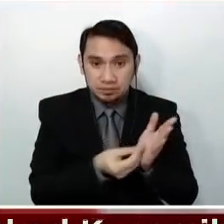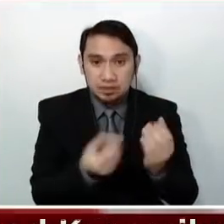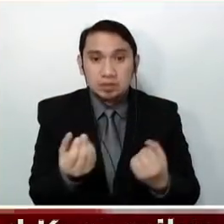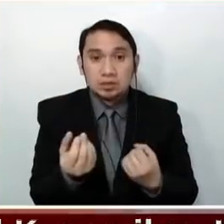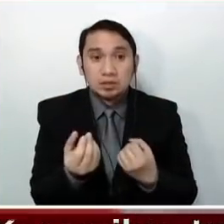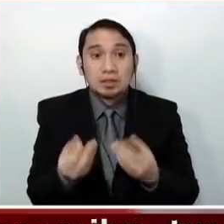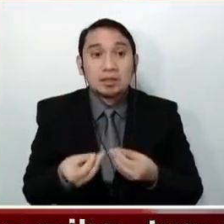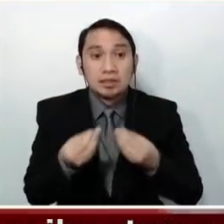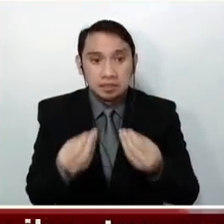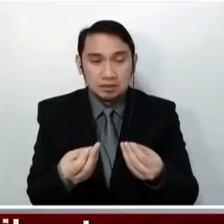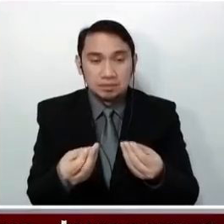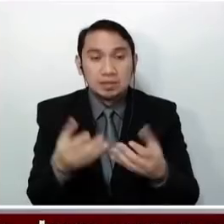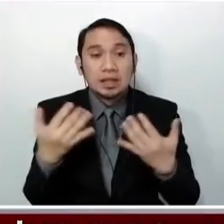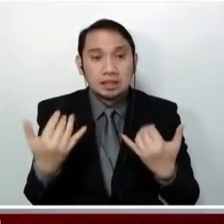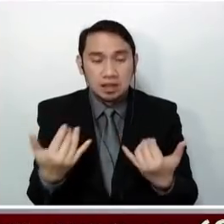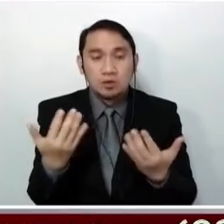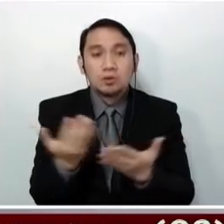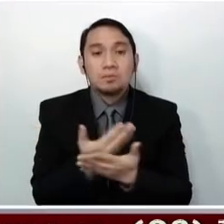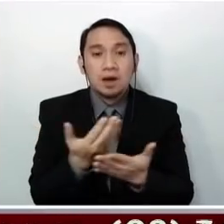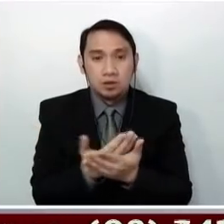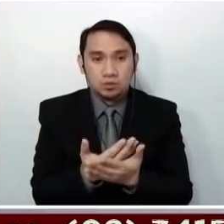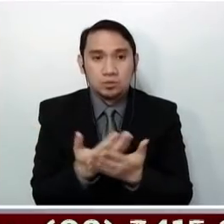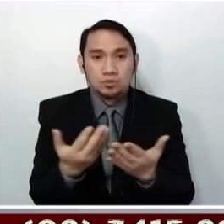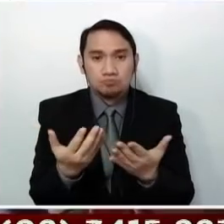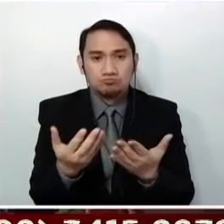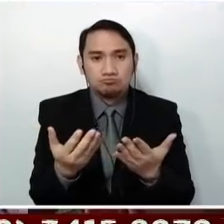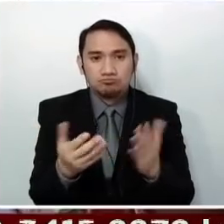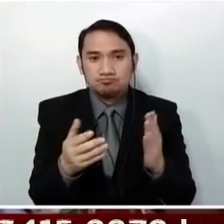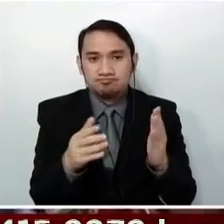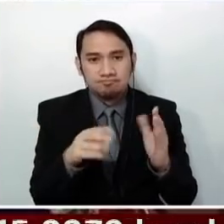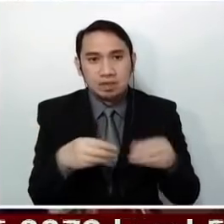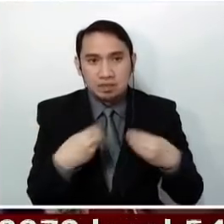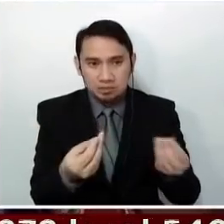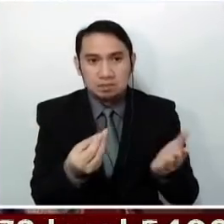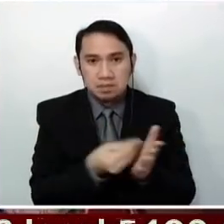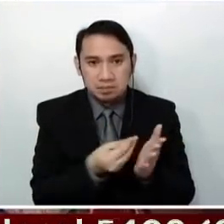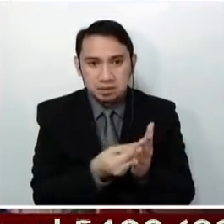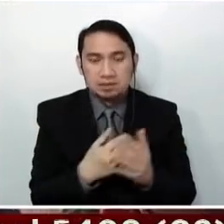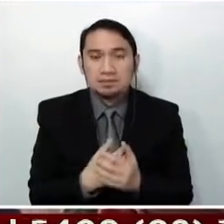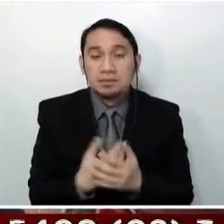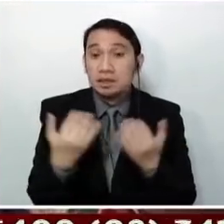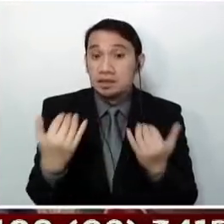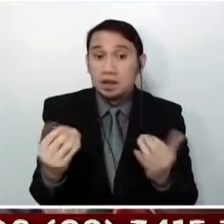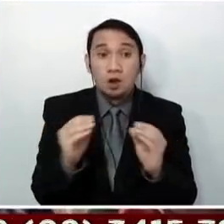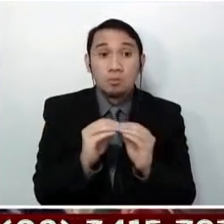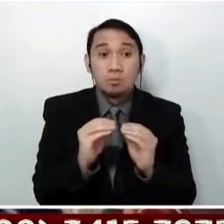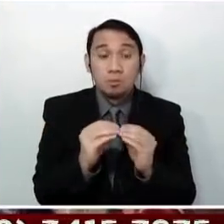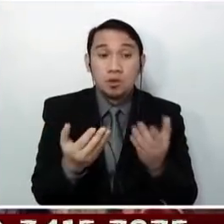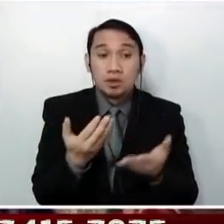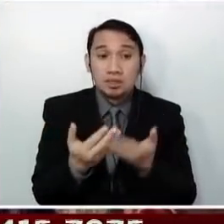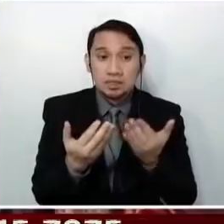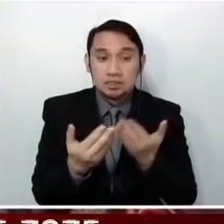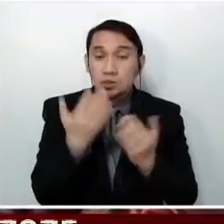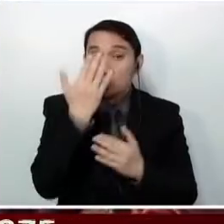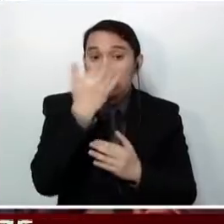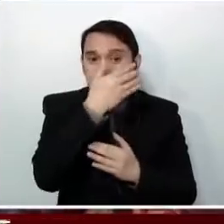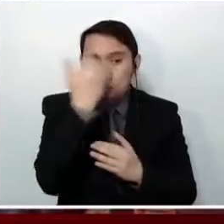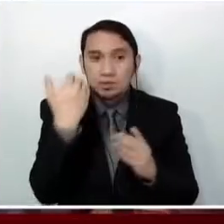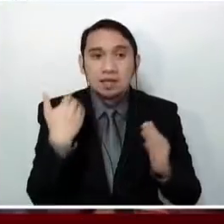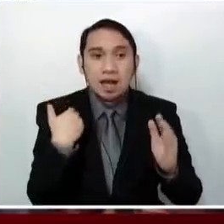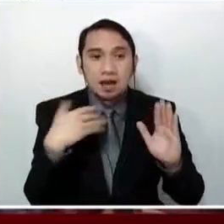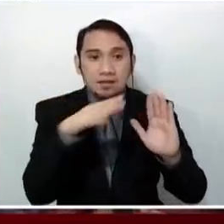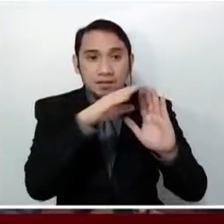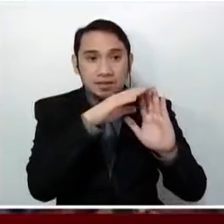sa bagong round ng financial assistance. Mas magiging madali ho ngayon sabagat meron na tayong master list. Kasi kung sino